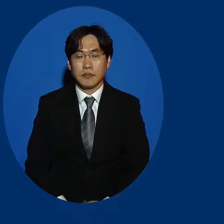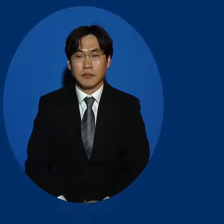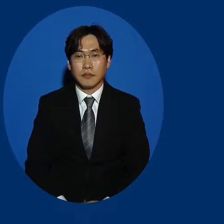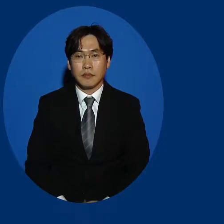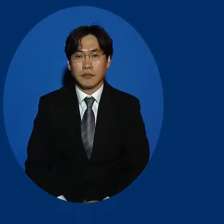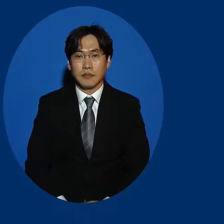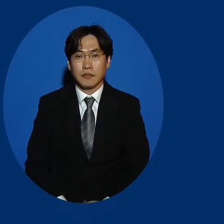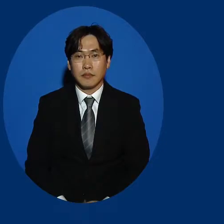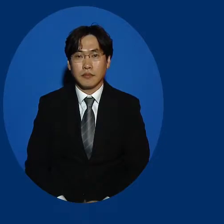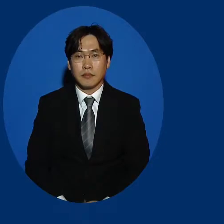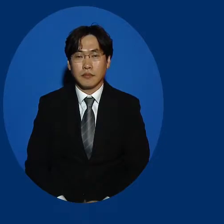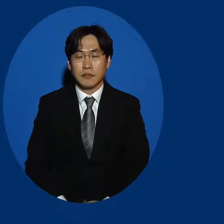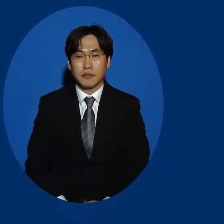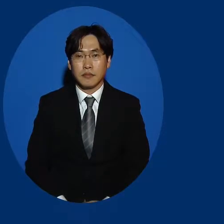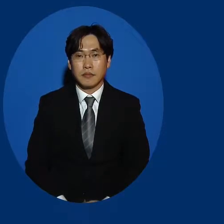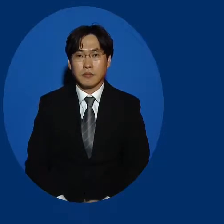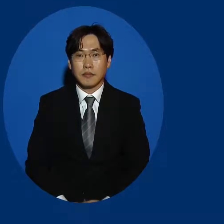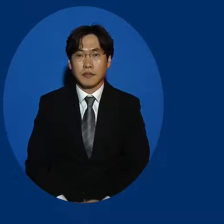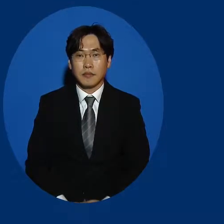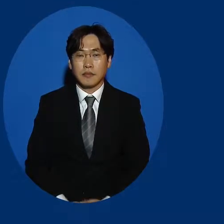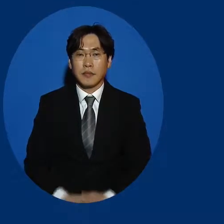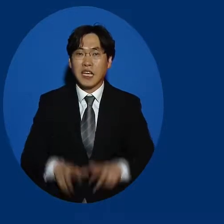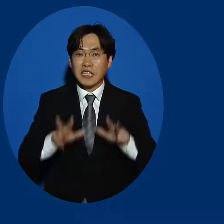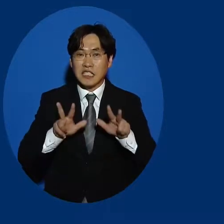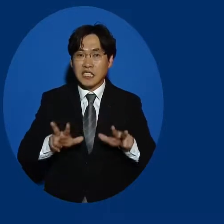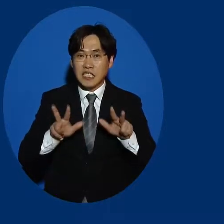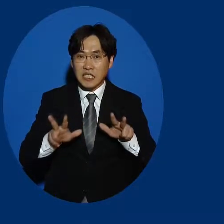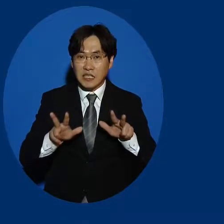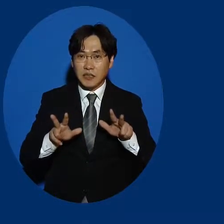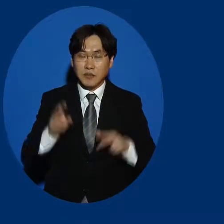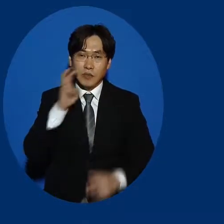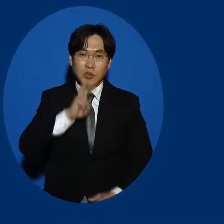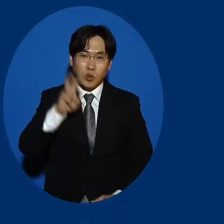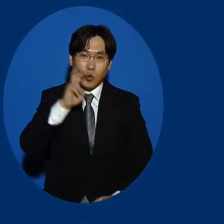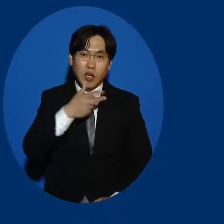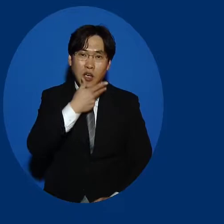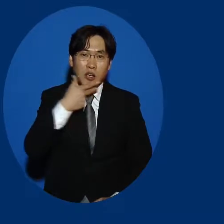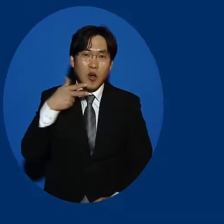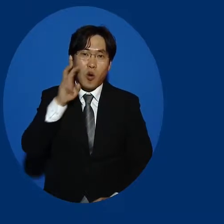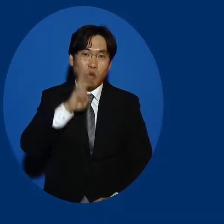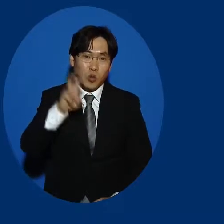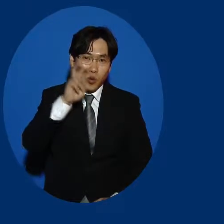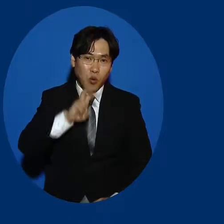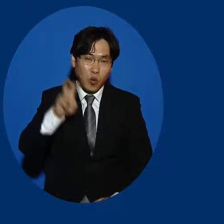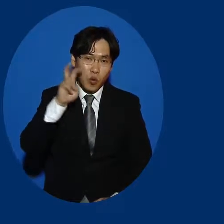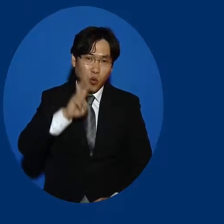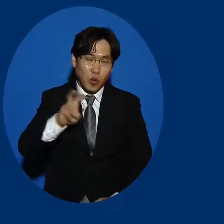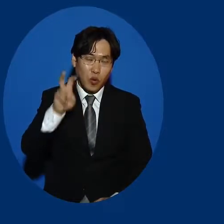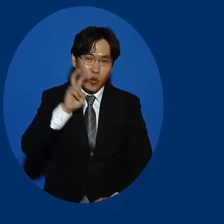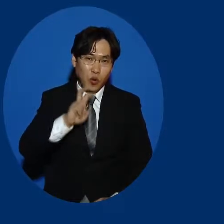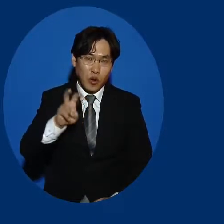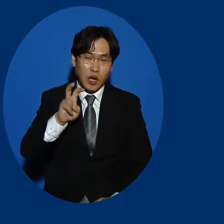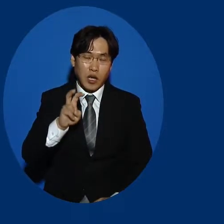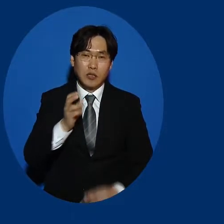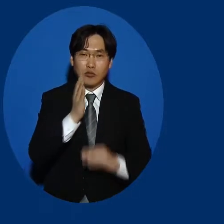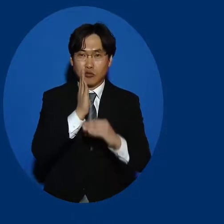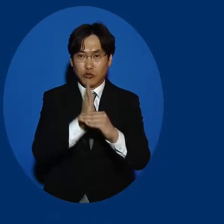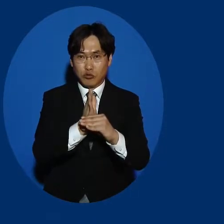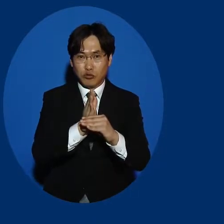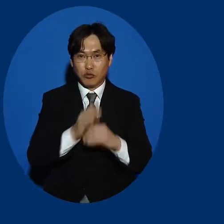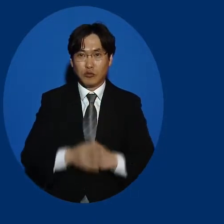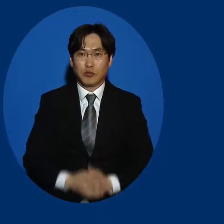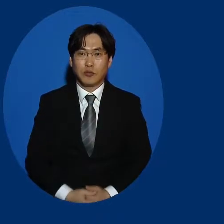Your heart sings like a kettle, and your words they